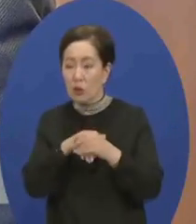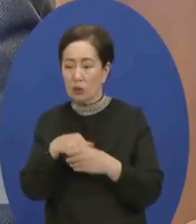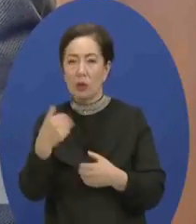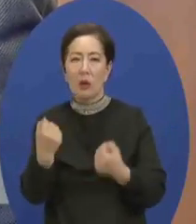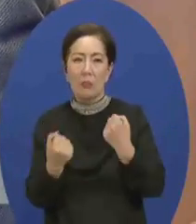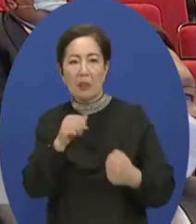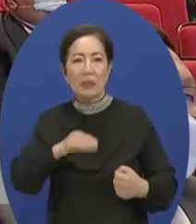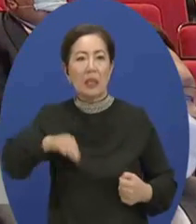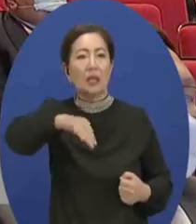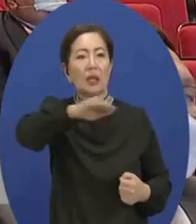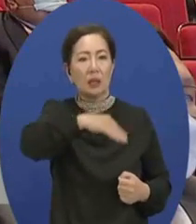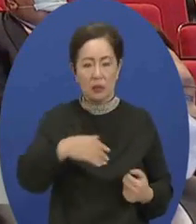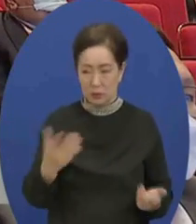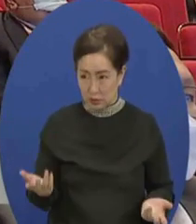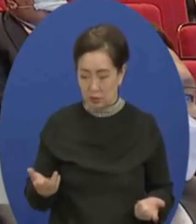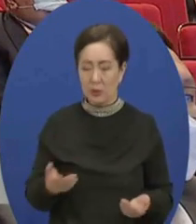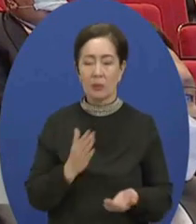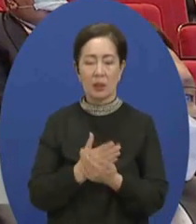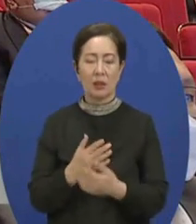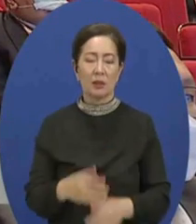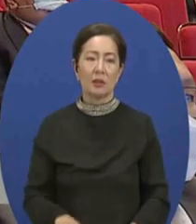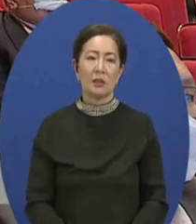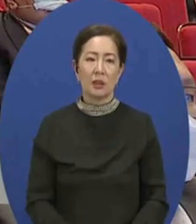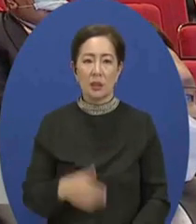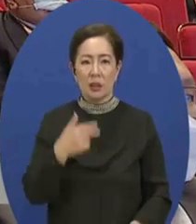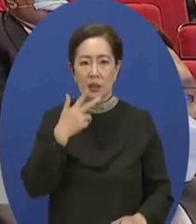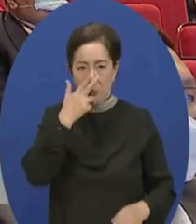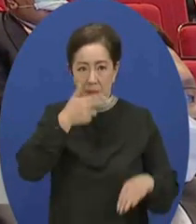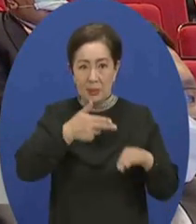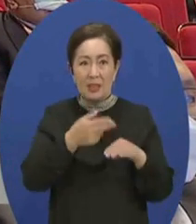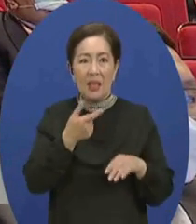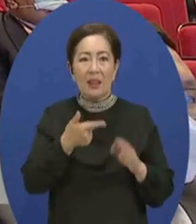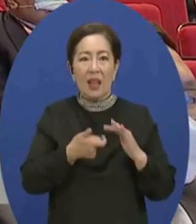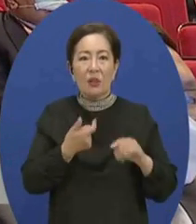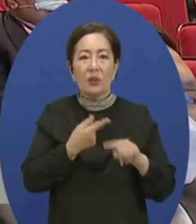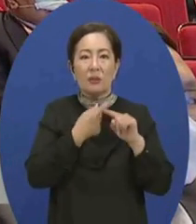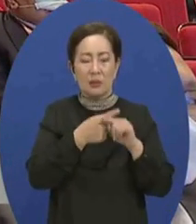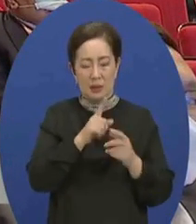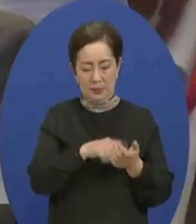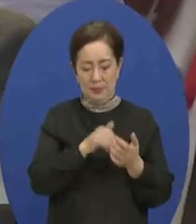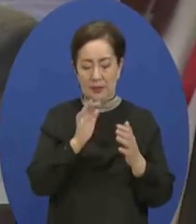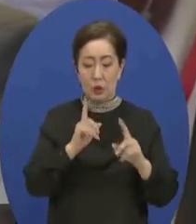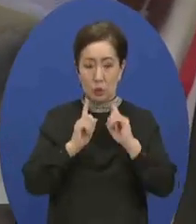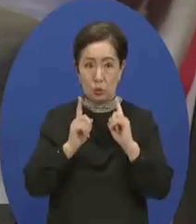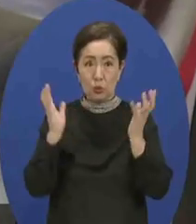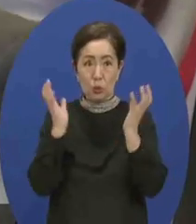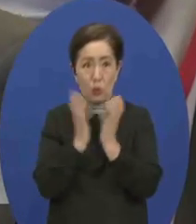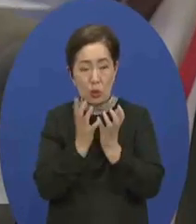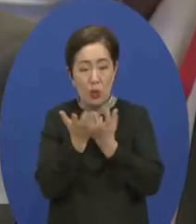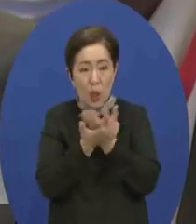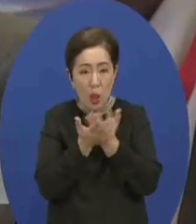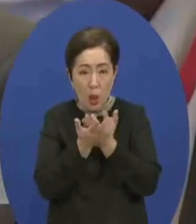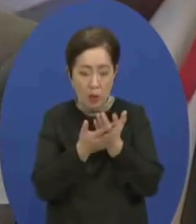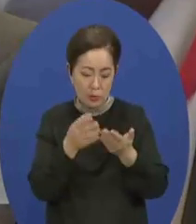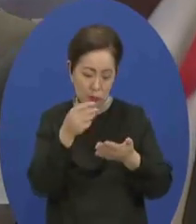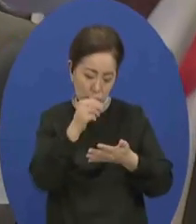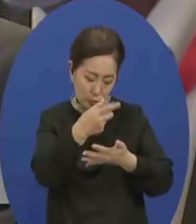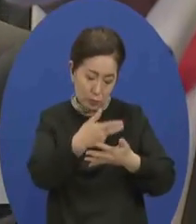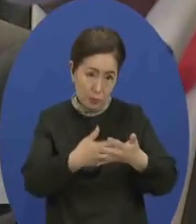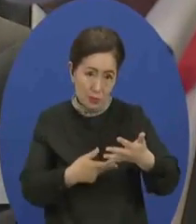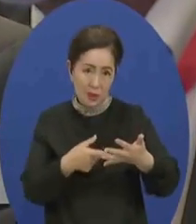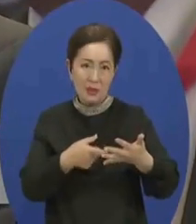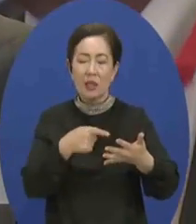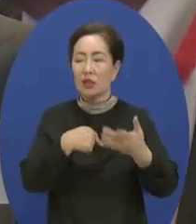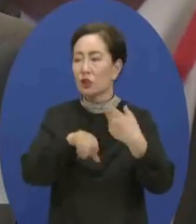бүгдээрээ машин унах. Зөвлөлдөх уулзалтаас гаргасан зөвлөмжийг цаашид ажил хэрэг болгоход анхаарах ёстой гэж